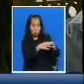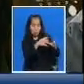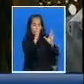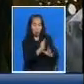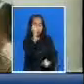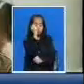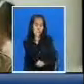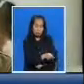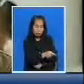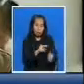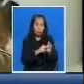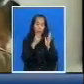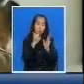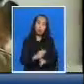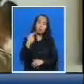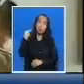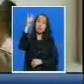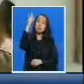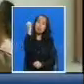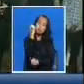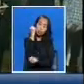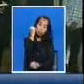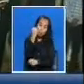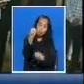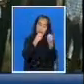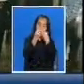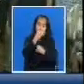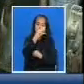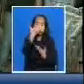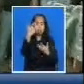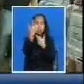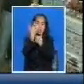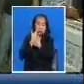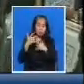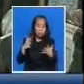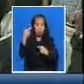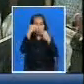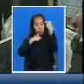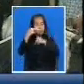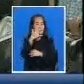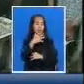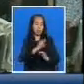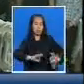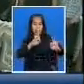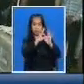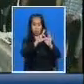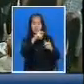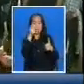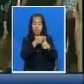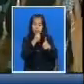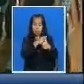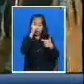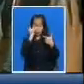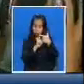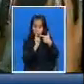งๆเนี่ยกลับกลายเป็นคนที่ได้ประโยชน์จากการพัฒนาเนี่ยอาจจะเรียกว่าน้อยที่สุดนั่นประเด็นที่1นะครับประเด็นที่2ก็คือว่าใน